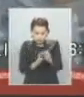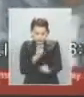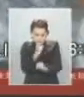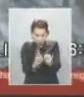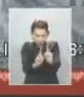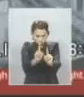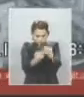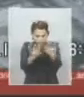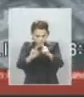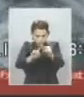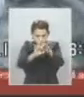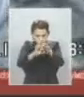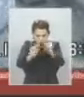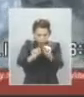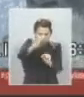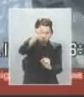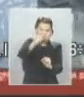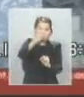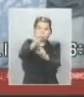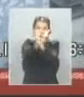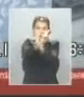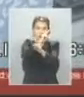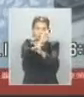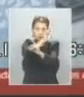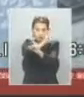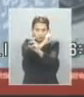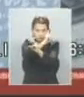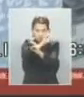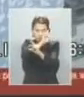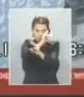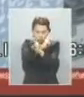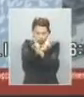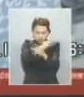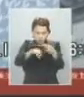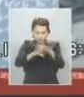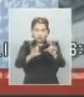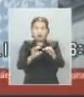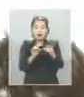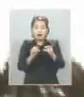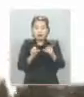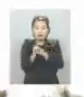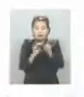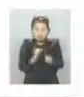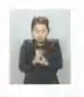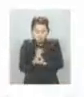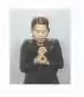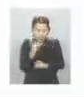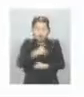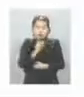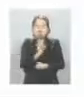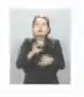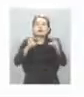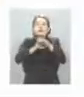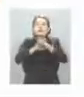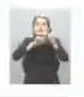ง8เท่านะคะซึ่งก็ถือว่ายังไม่มีผลกระทบร้ายแรงต่อร่างกายมนุษย์นอกจากนี้ยังพบว่าระบบหล่อเย็นของเตาปฏิกรณ์นิว